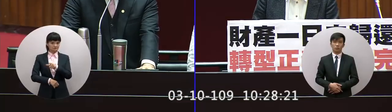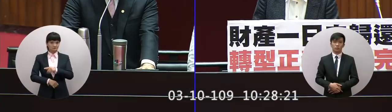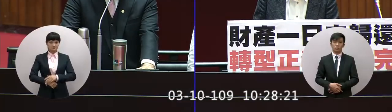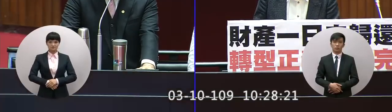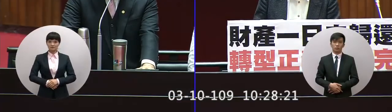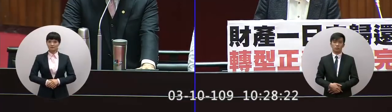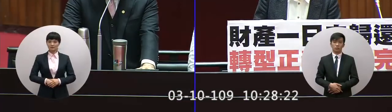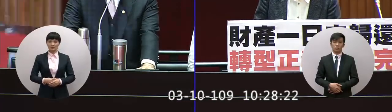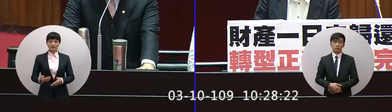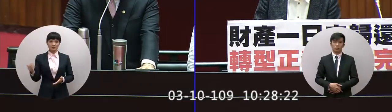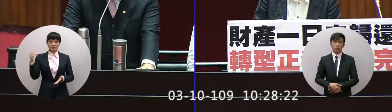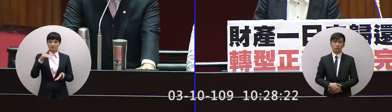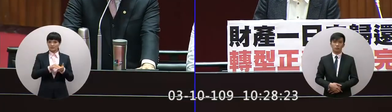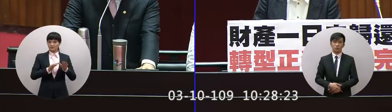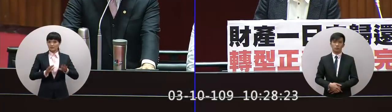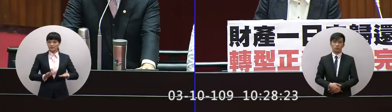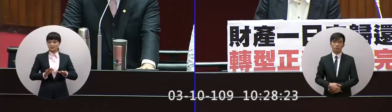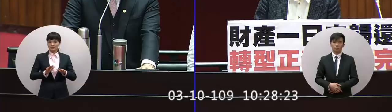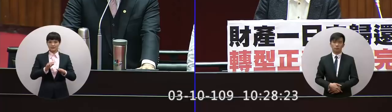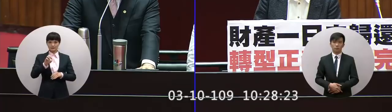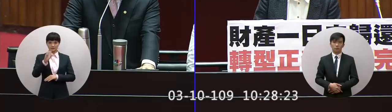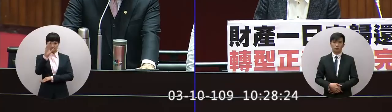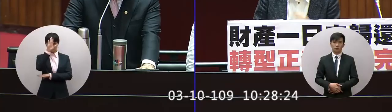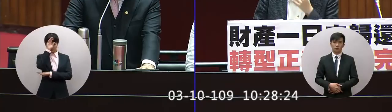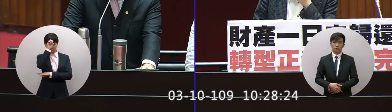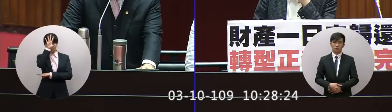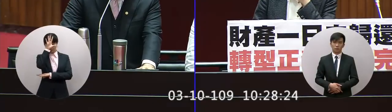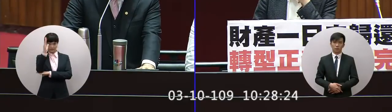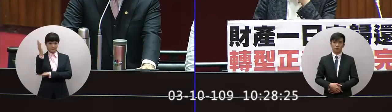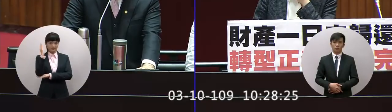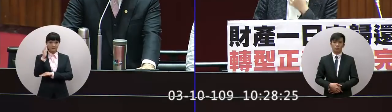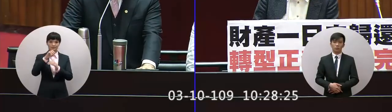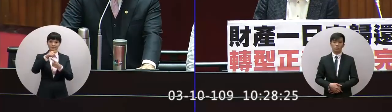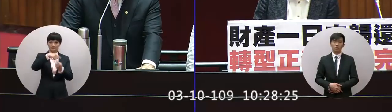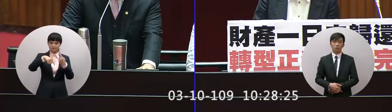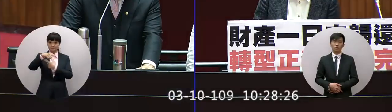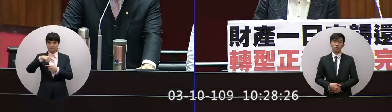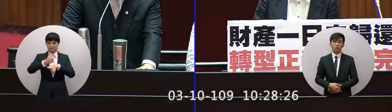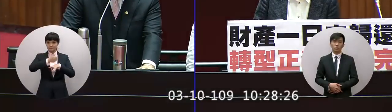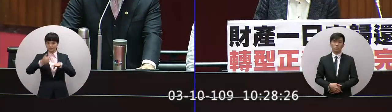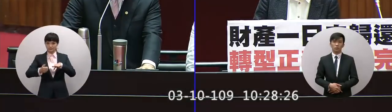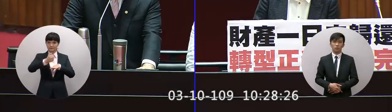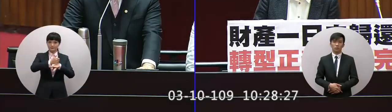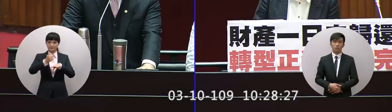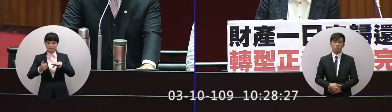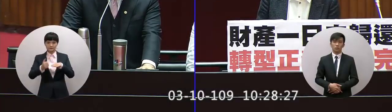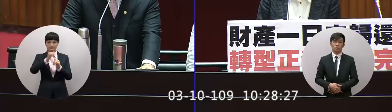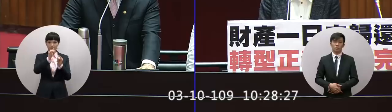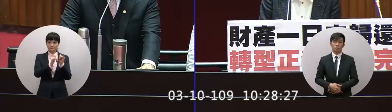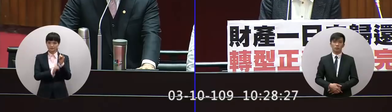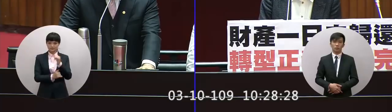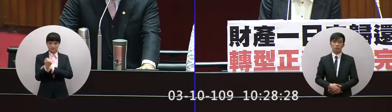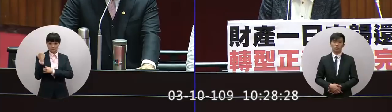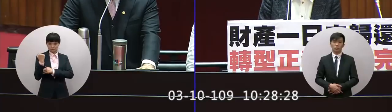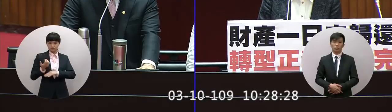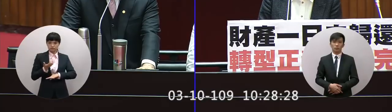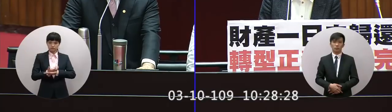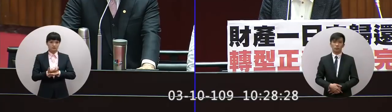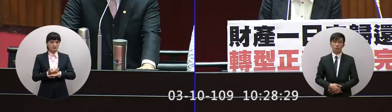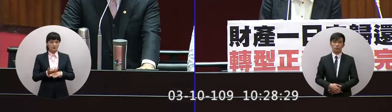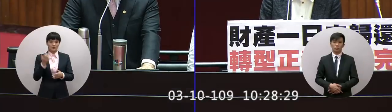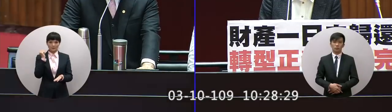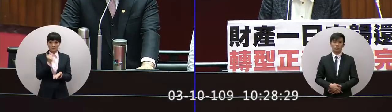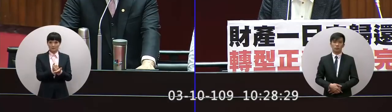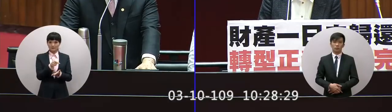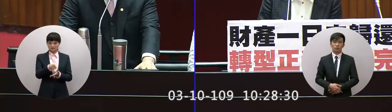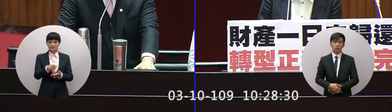政党轮替，台湾人民的一代一代的努力，终于有了促转条例，而促转条例里面就规定要做的工作，